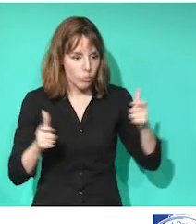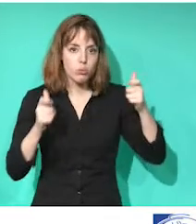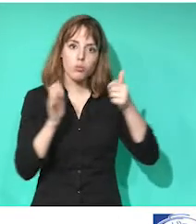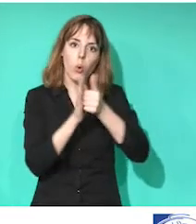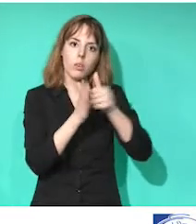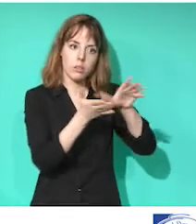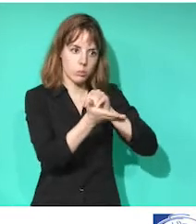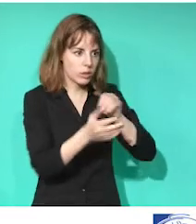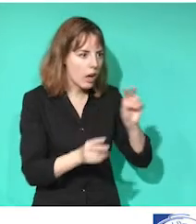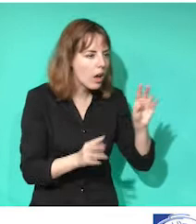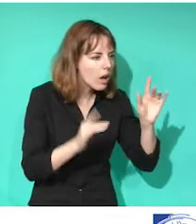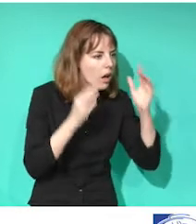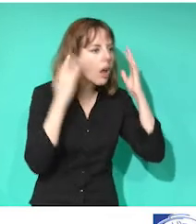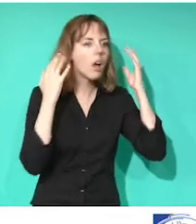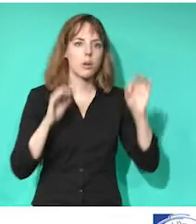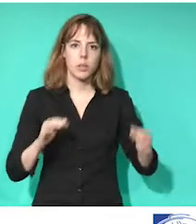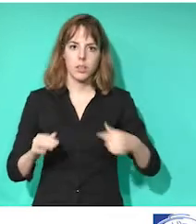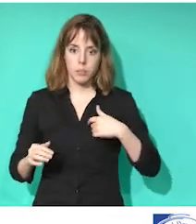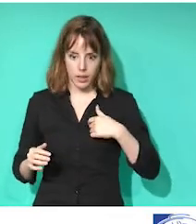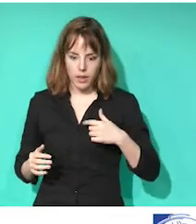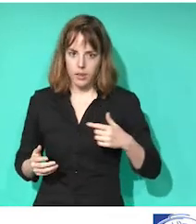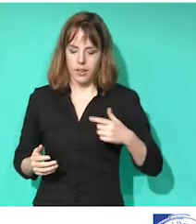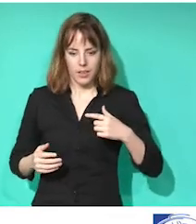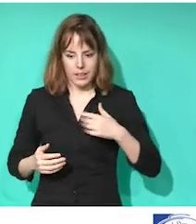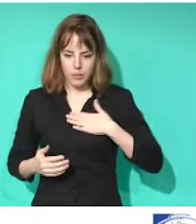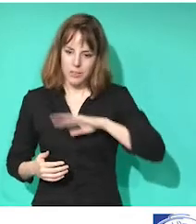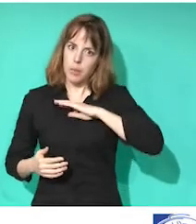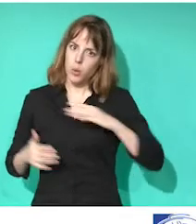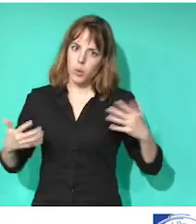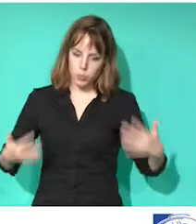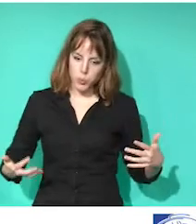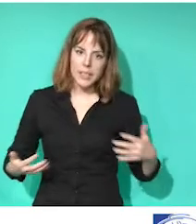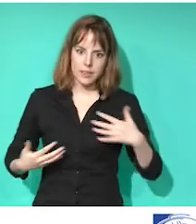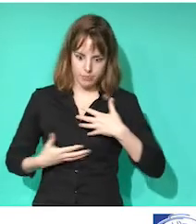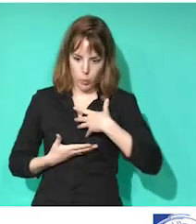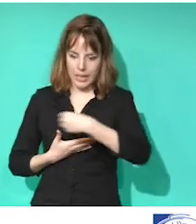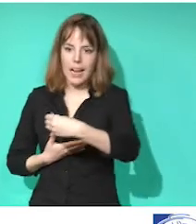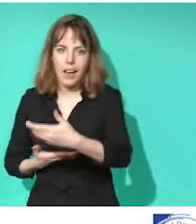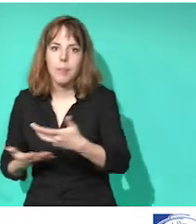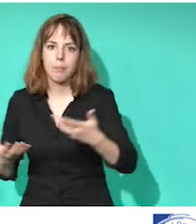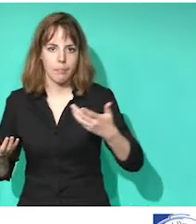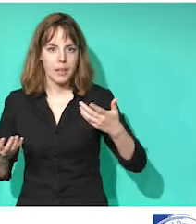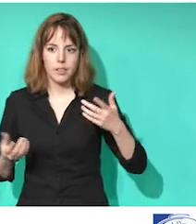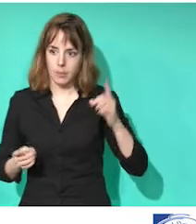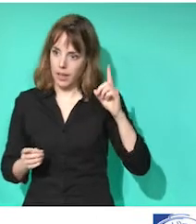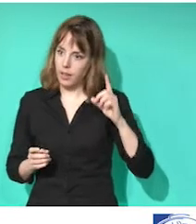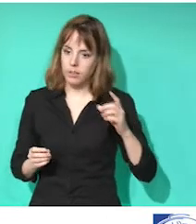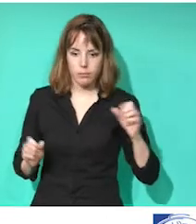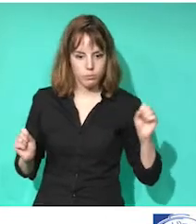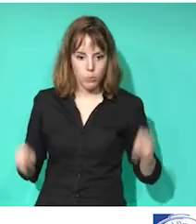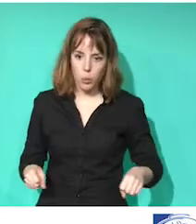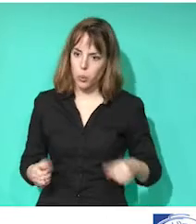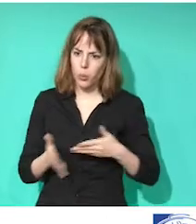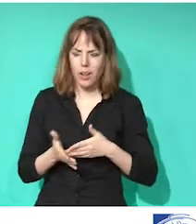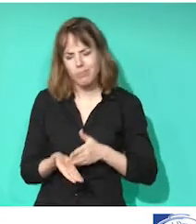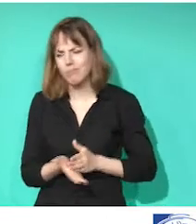certains, parce que prendre des responsabilités, parfois ça fait peur, souvent. Alors, savoir qu'on peut abattre toutes les barrières,